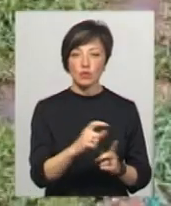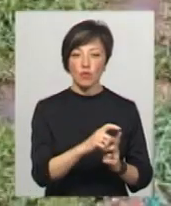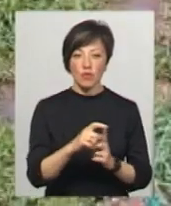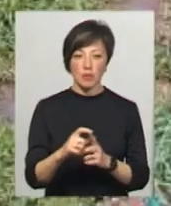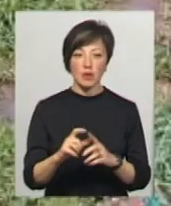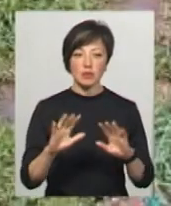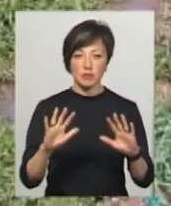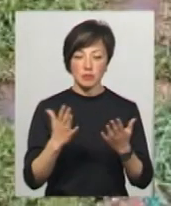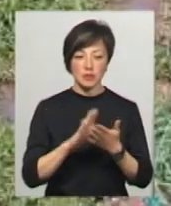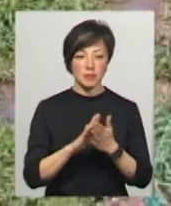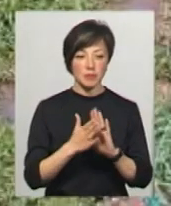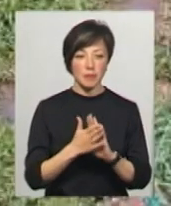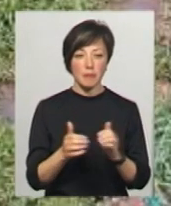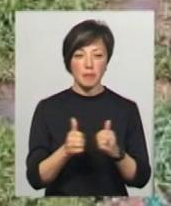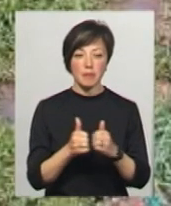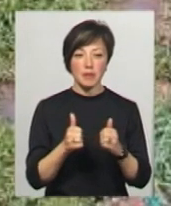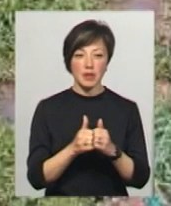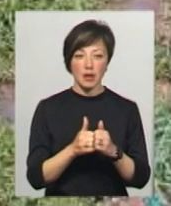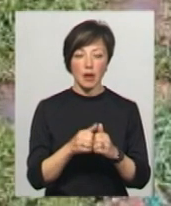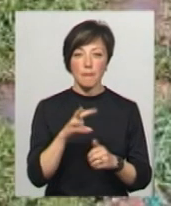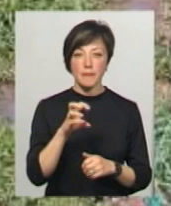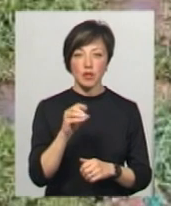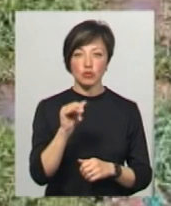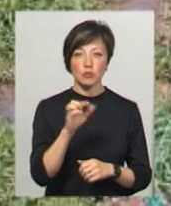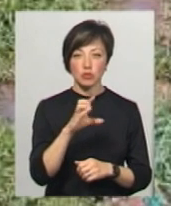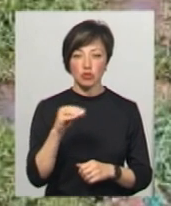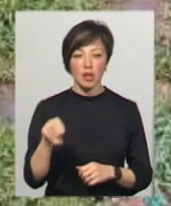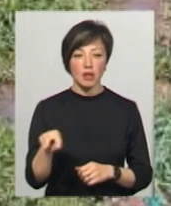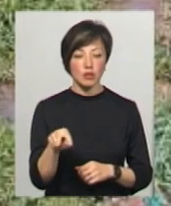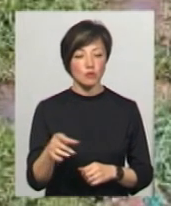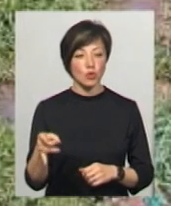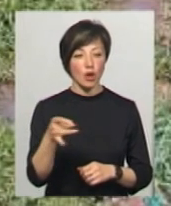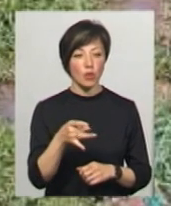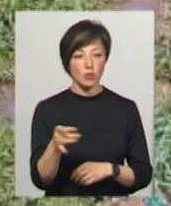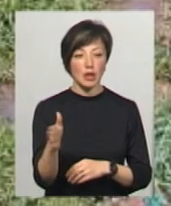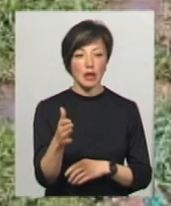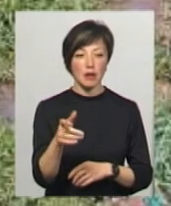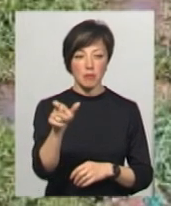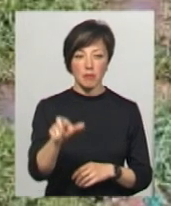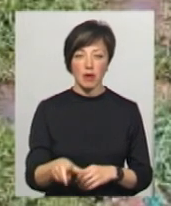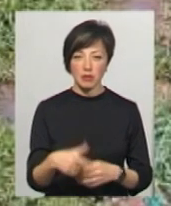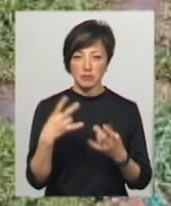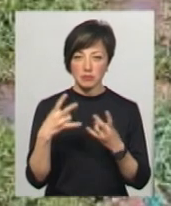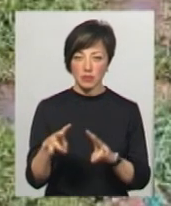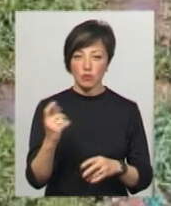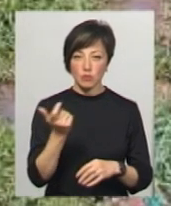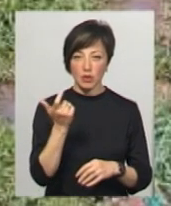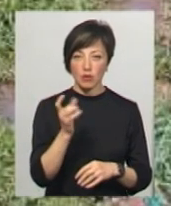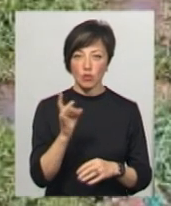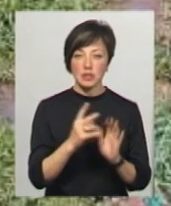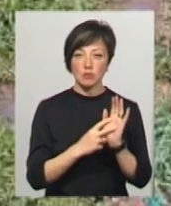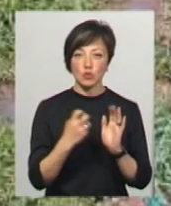словами, інцидент стався поблизу селища міського типу Меджибіж Летичівського району. Рибак завдав збитків рибному господарству у